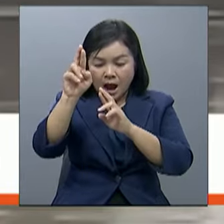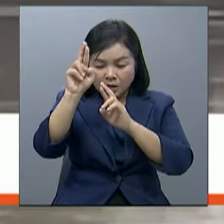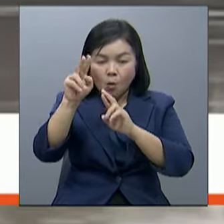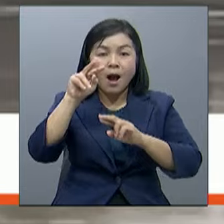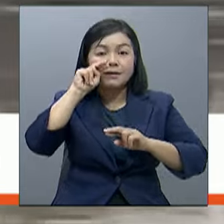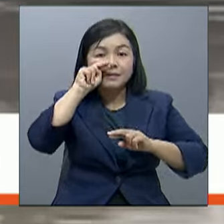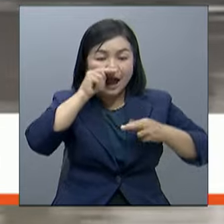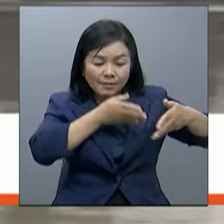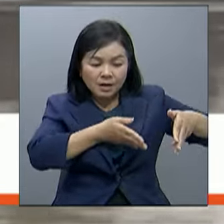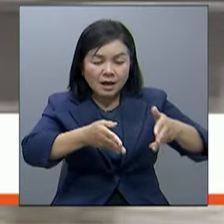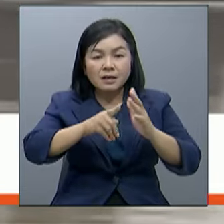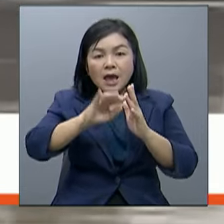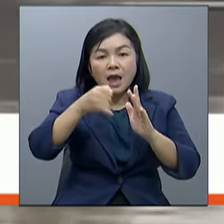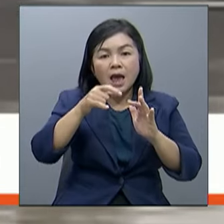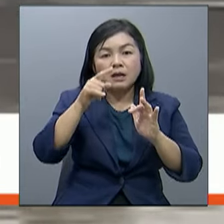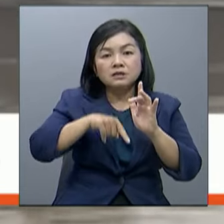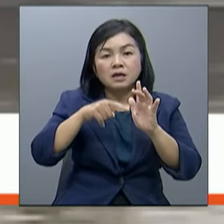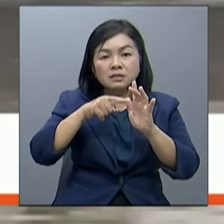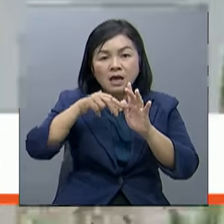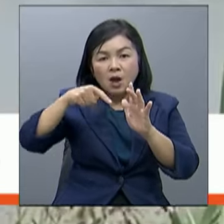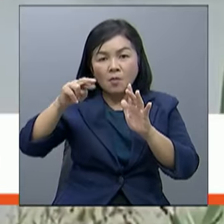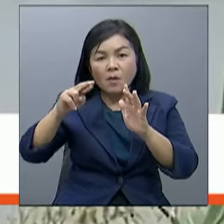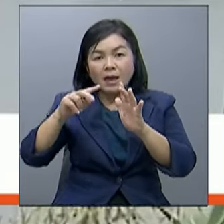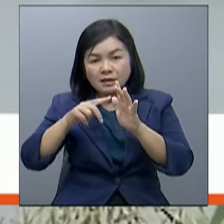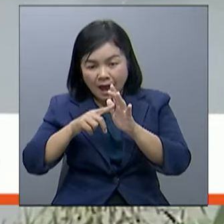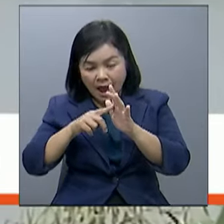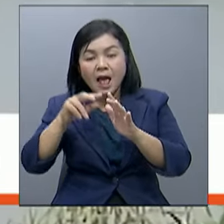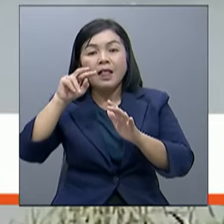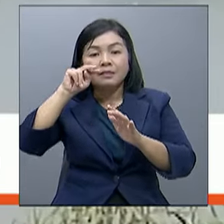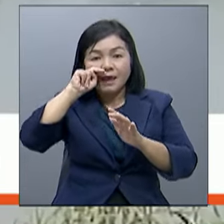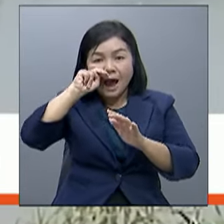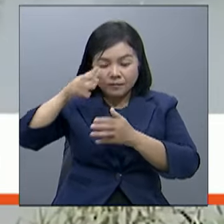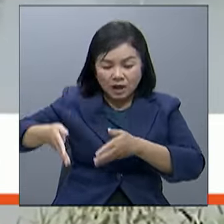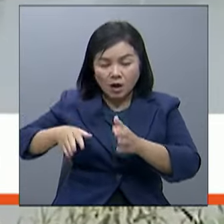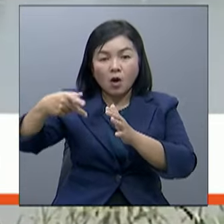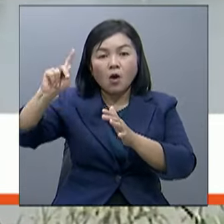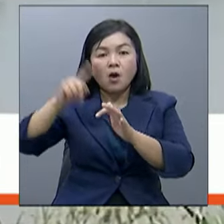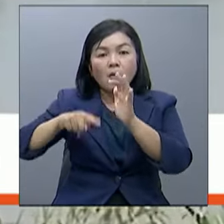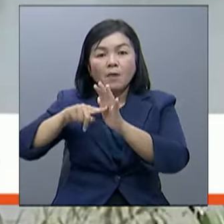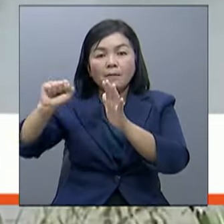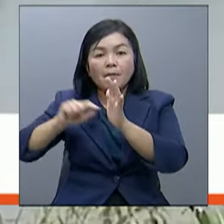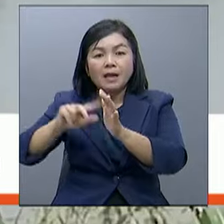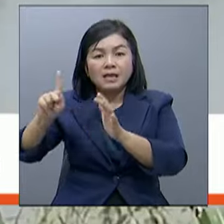เจ้าพระยาและแม่น้ำป่าสักให้เพิ่มมาตรการป้องกันอุบัติเหตุทางน้ำ